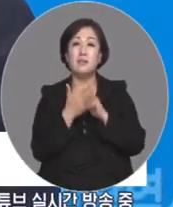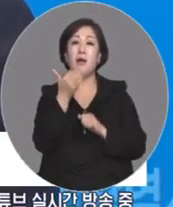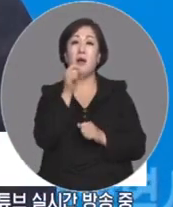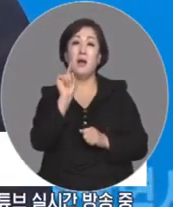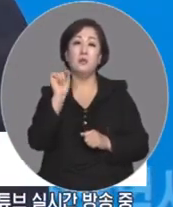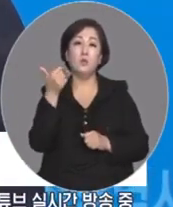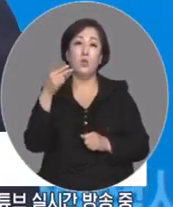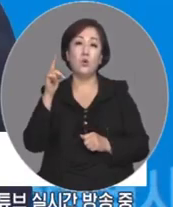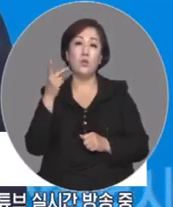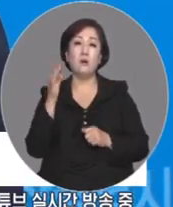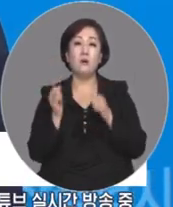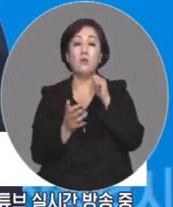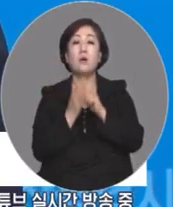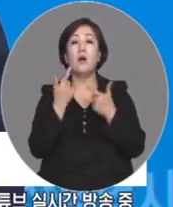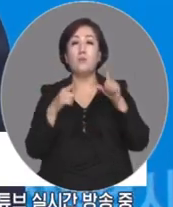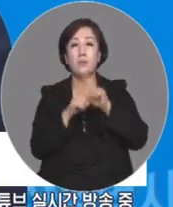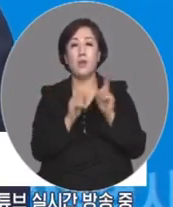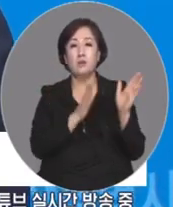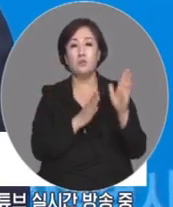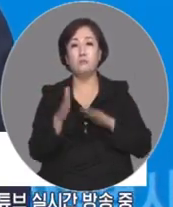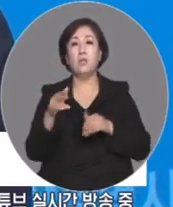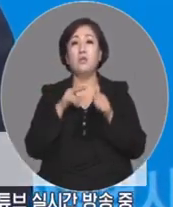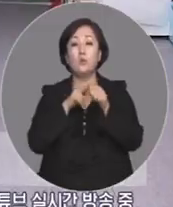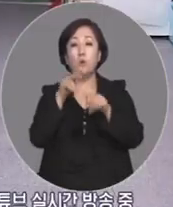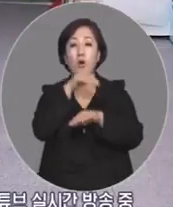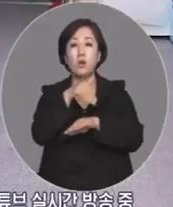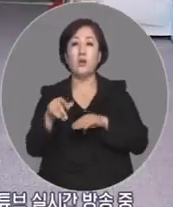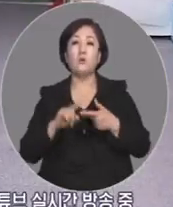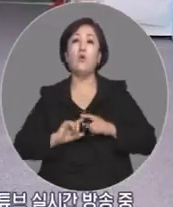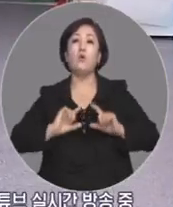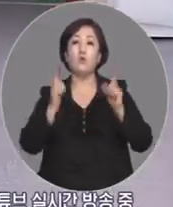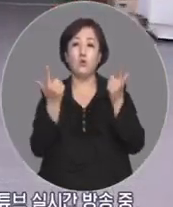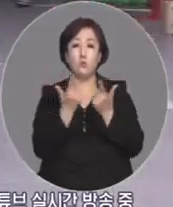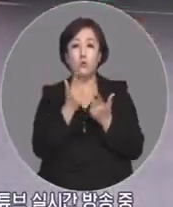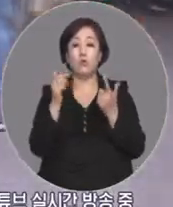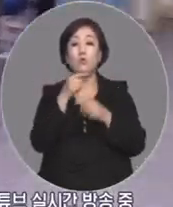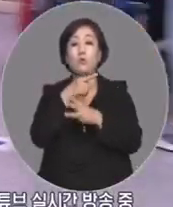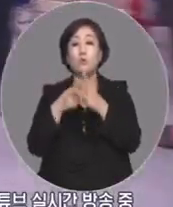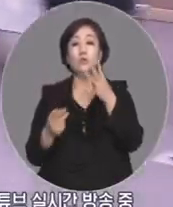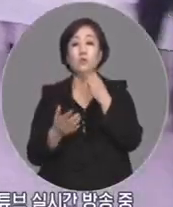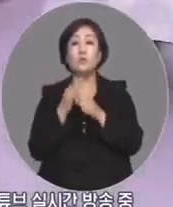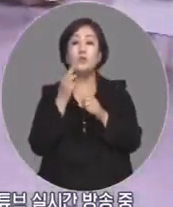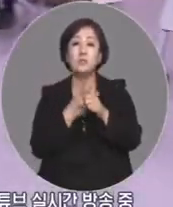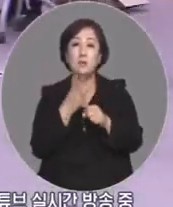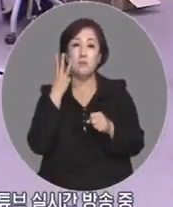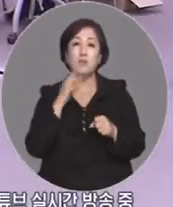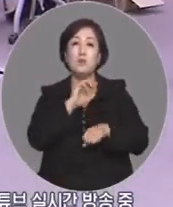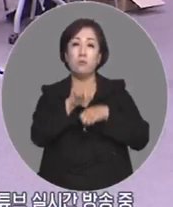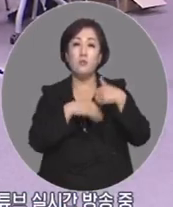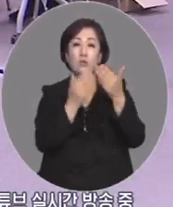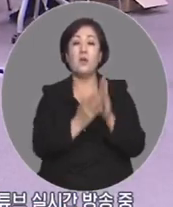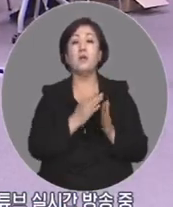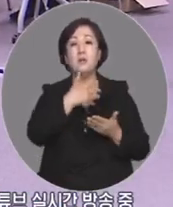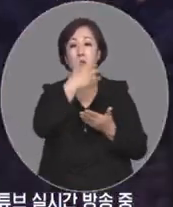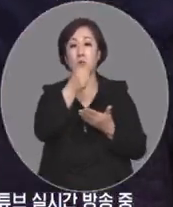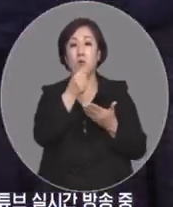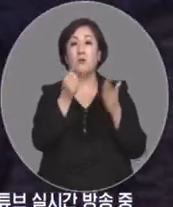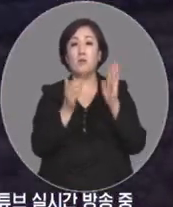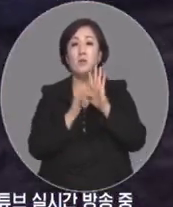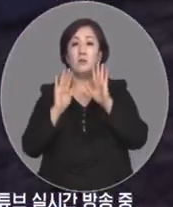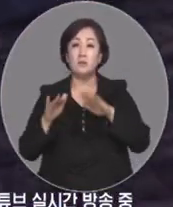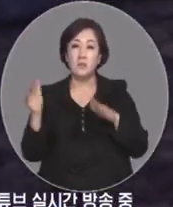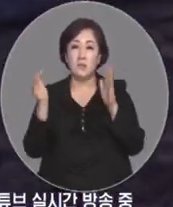한동영 전 시의원 등의 출마가 점쳐집니다. 동구와 북구, 울주군은 3년 전엔 민주당이 석권했지만